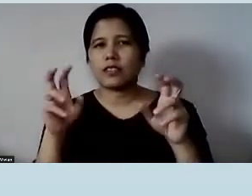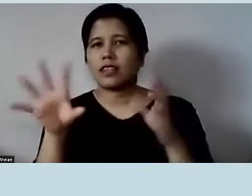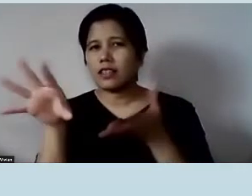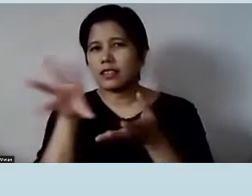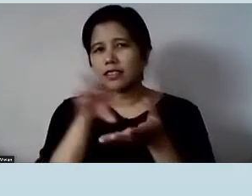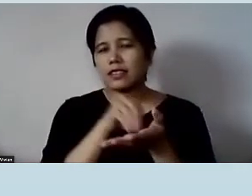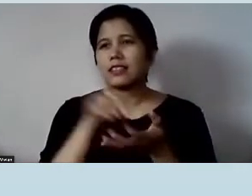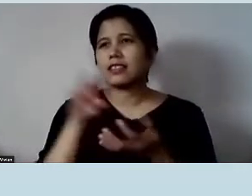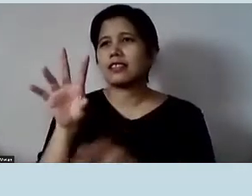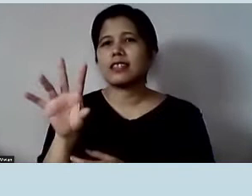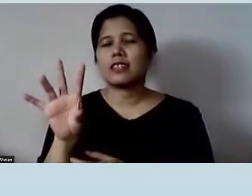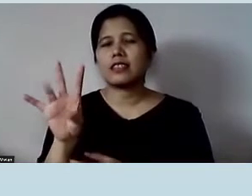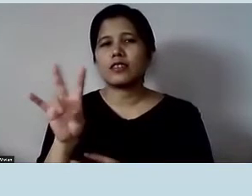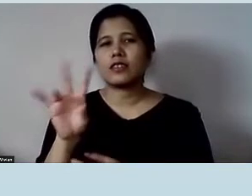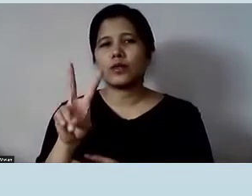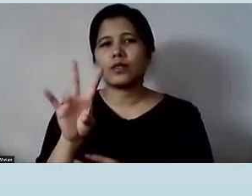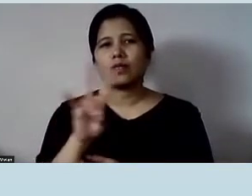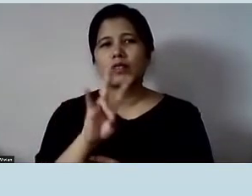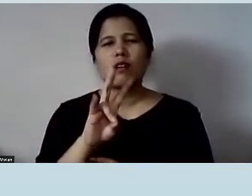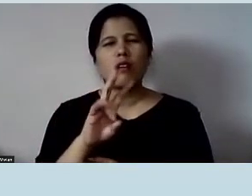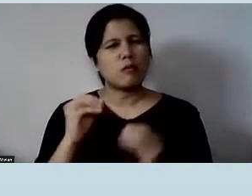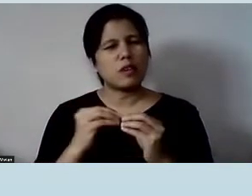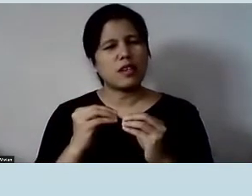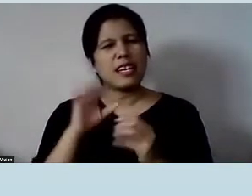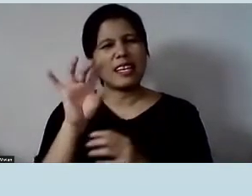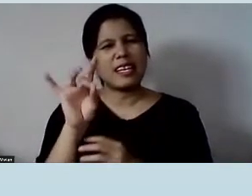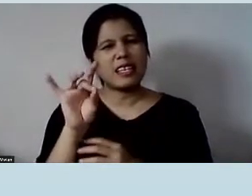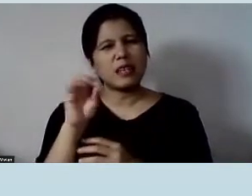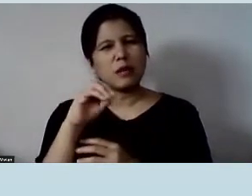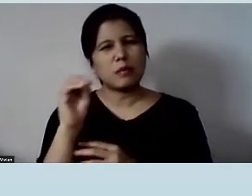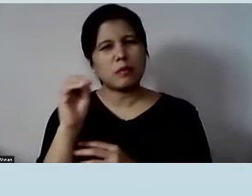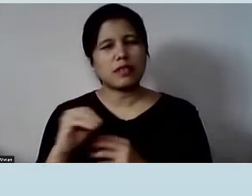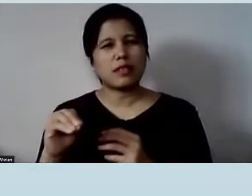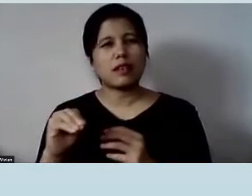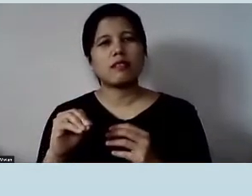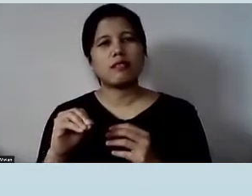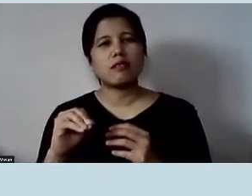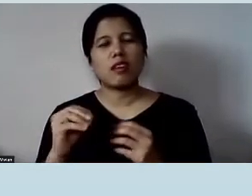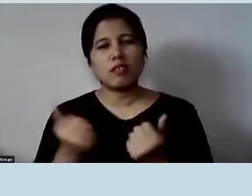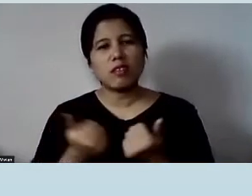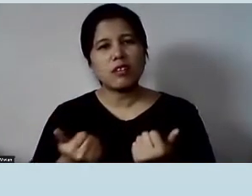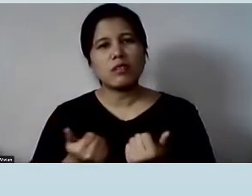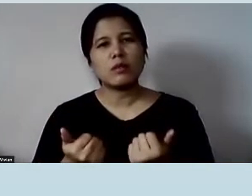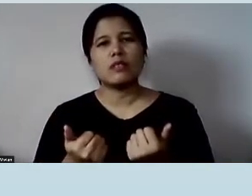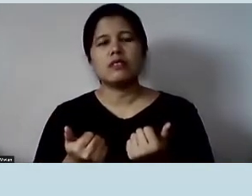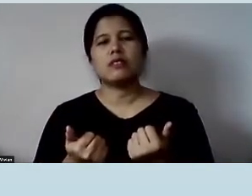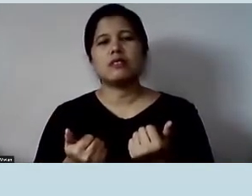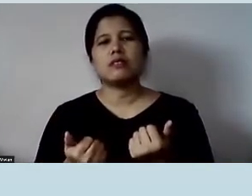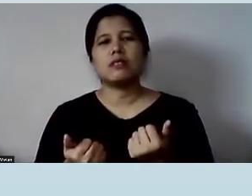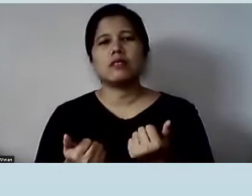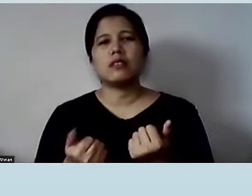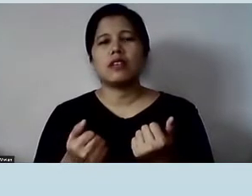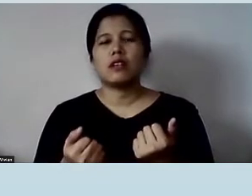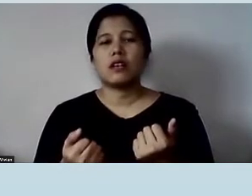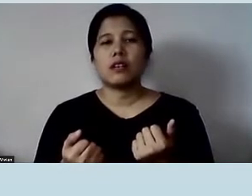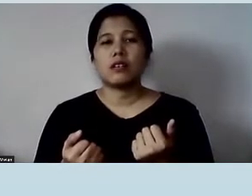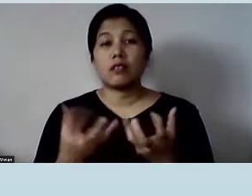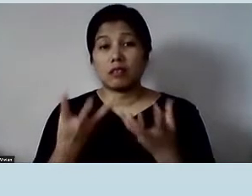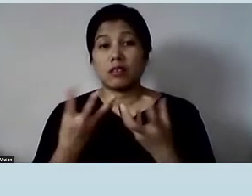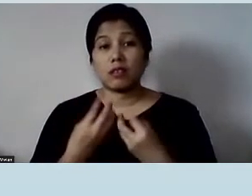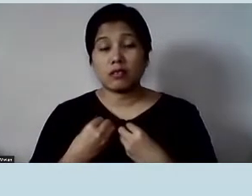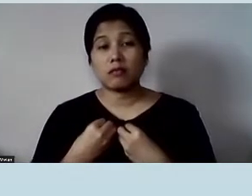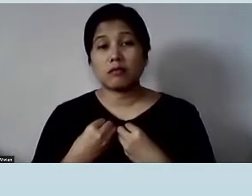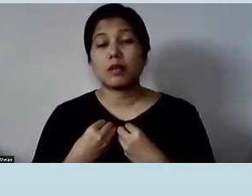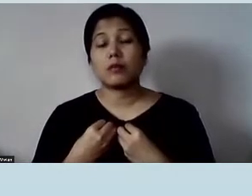7277 na more or less 8% lang ang na-avail na diskwento ng mga persons with disabilities. Now, under